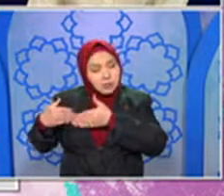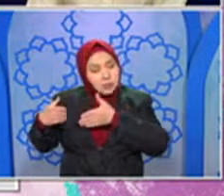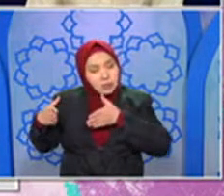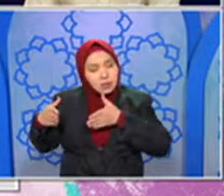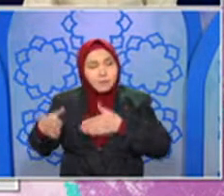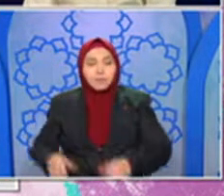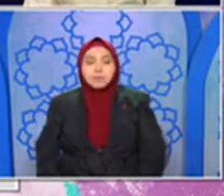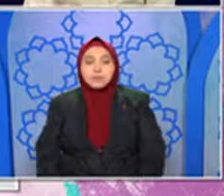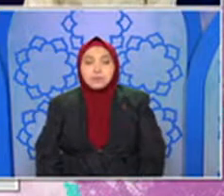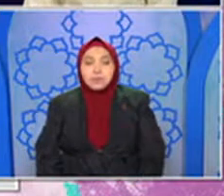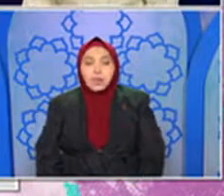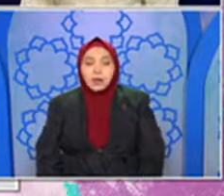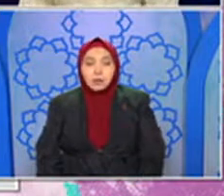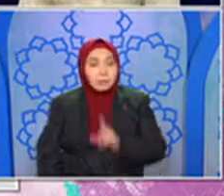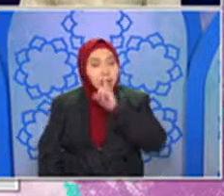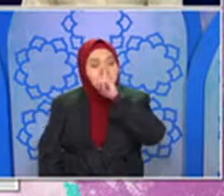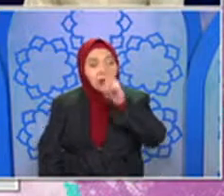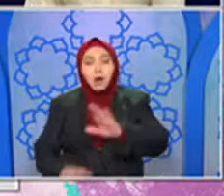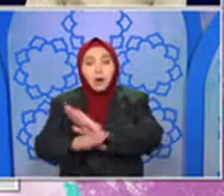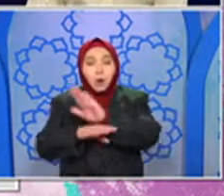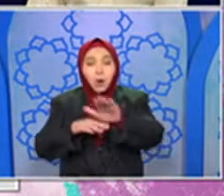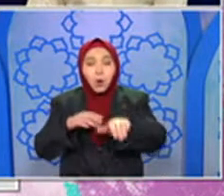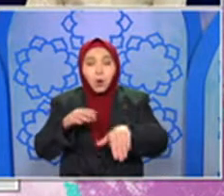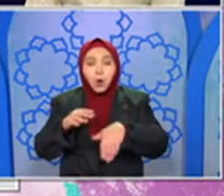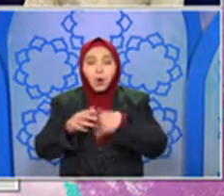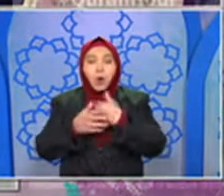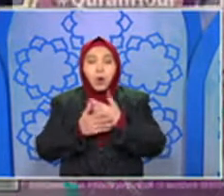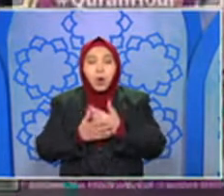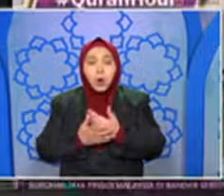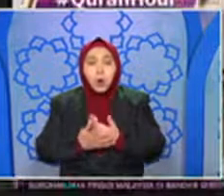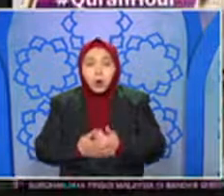الأبصار صدق الله